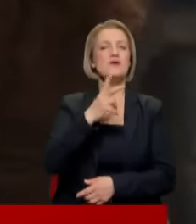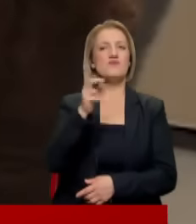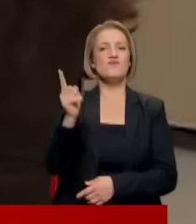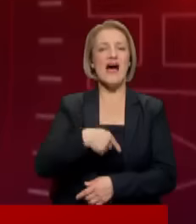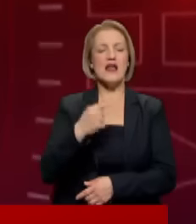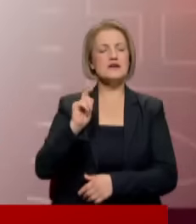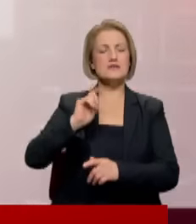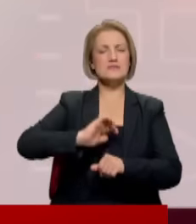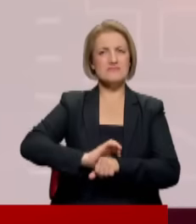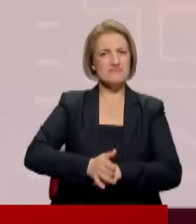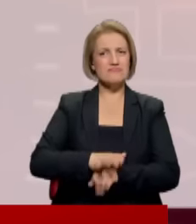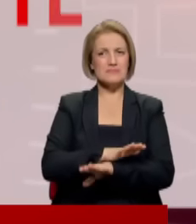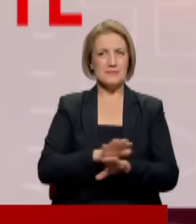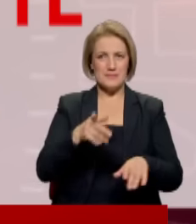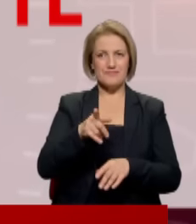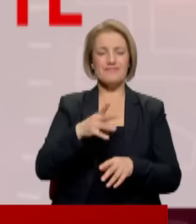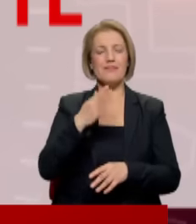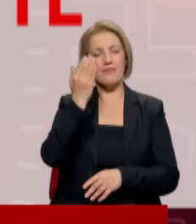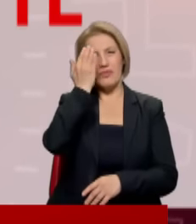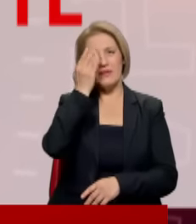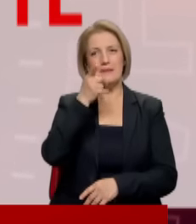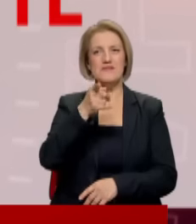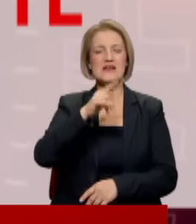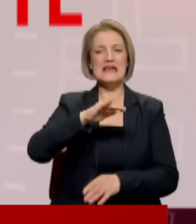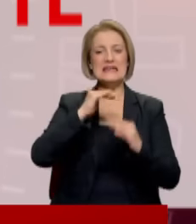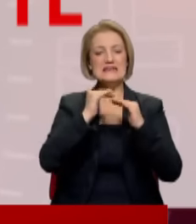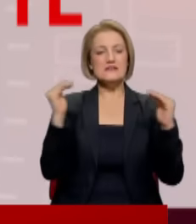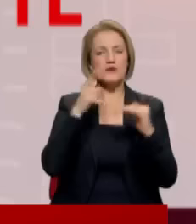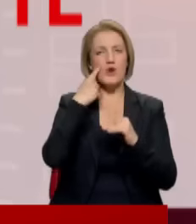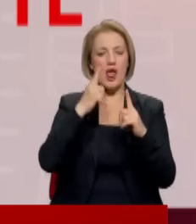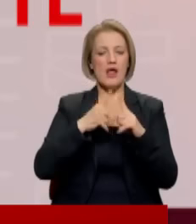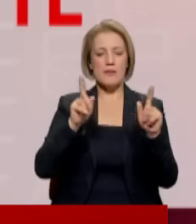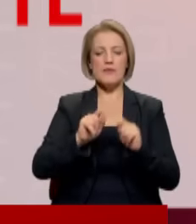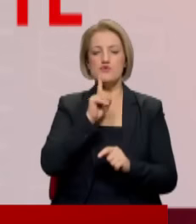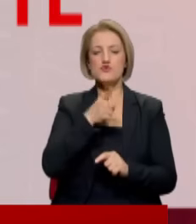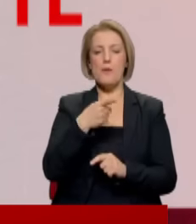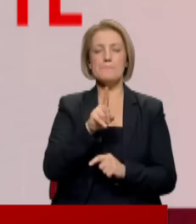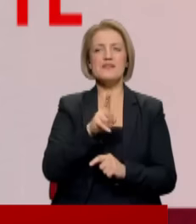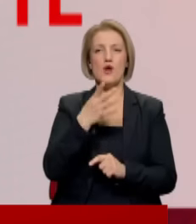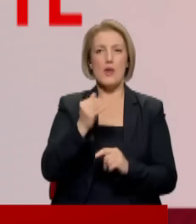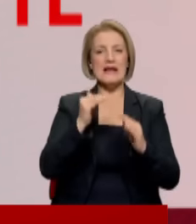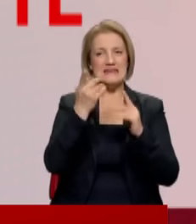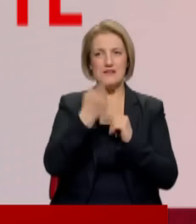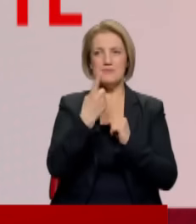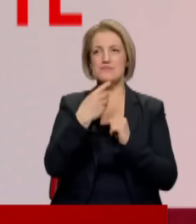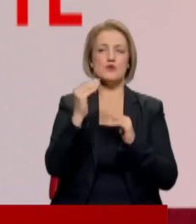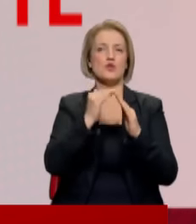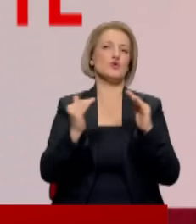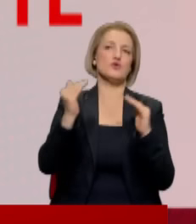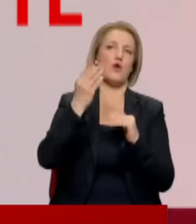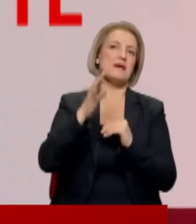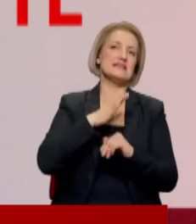vergi dilimi zulmü son bulsun diye CHP yoksulluk sınırı üzerinden hesap yaptı 110.000 lir olan ilk dilimdeki sınırın 1 milyon liraya